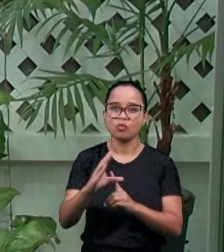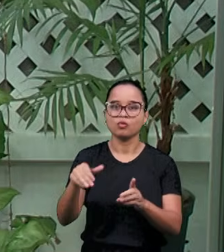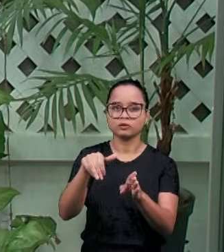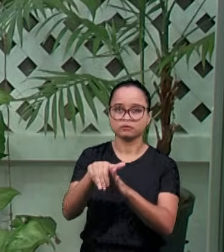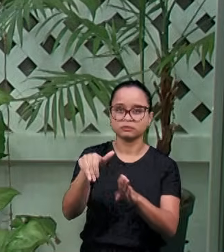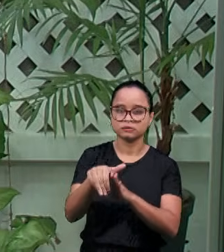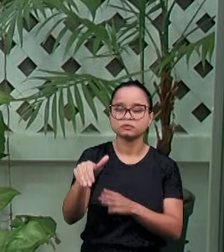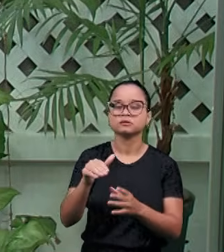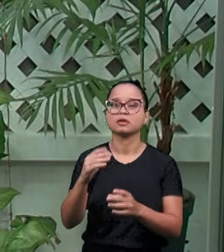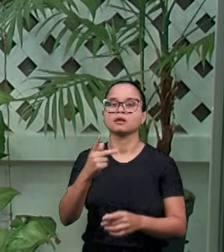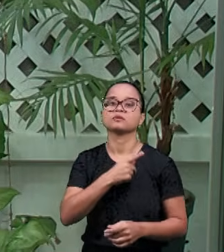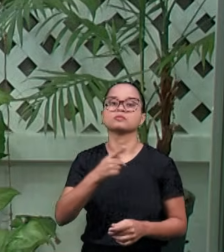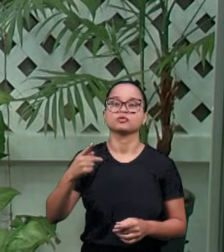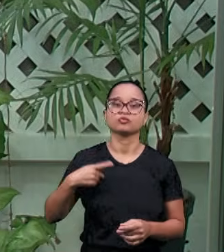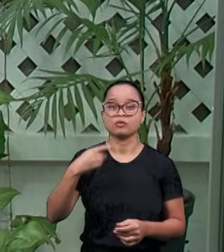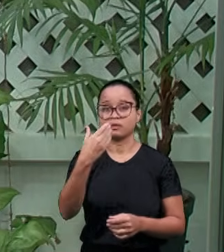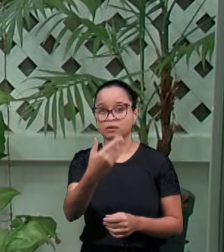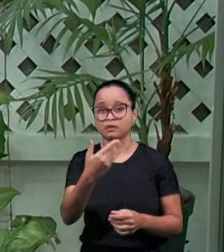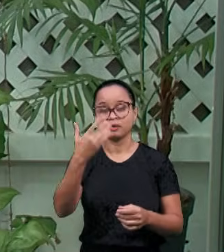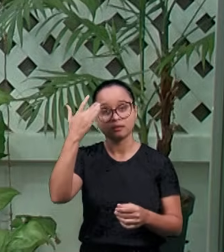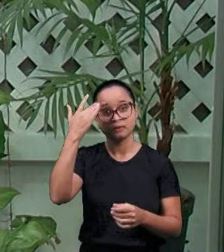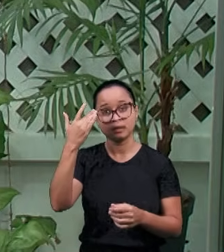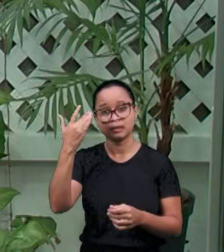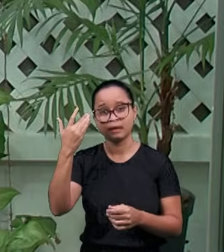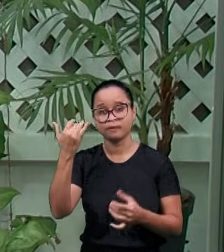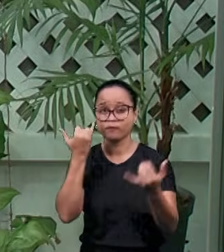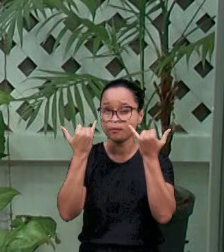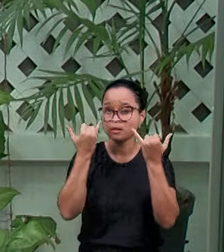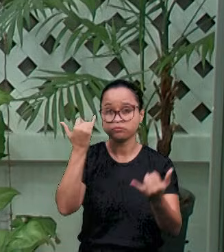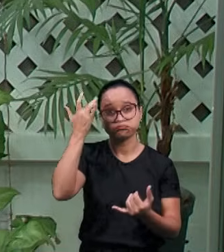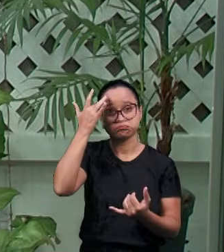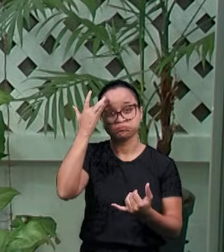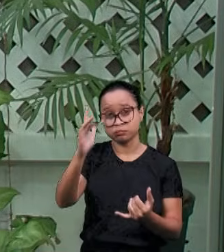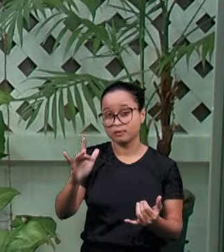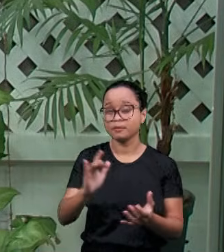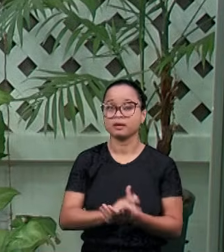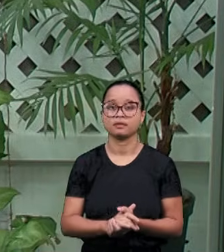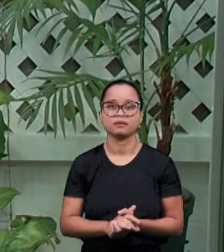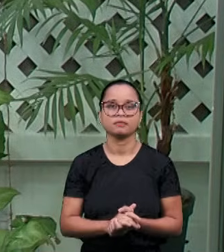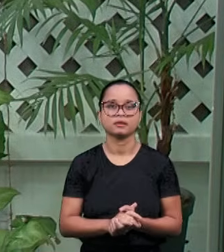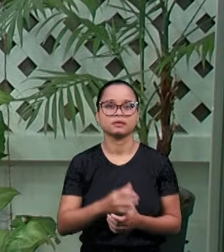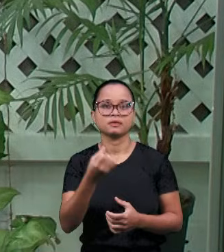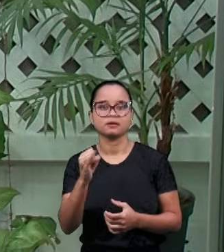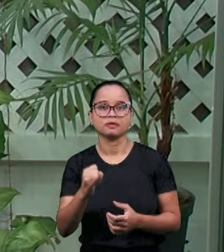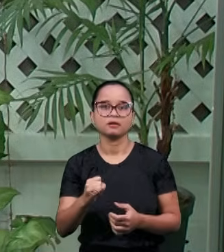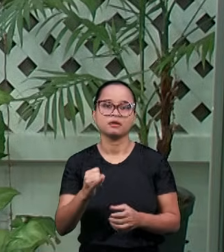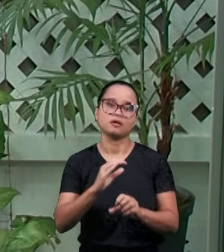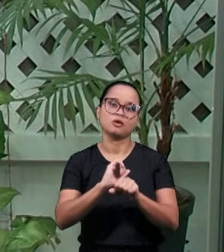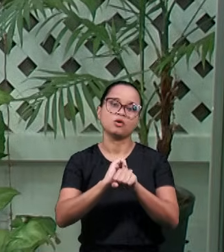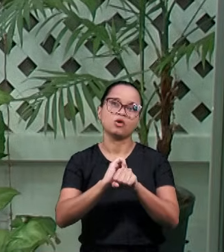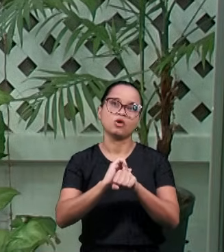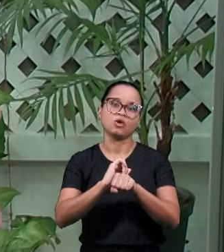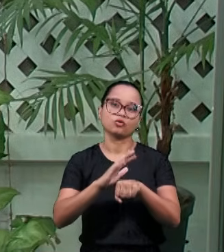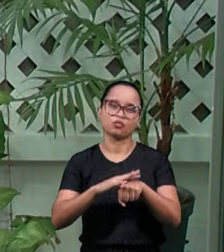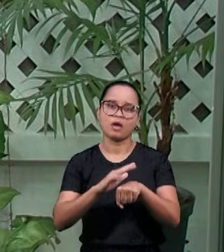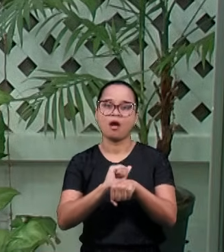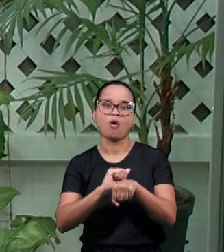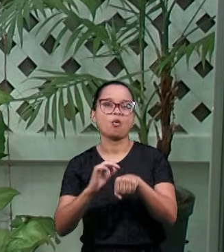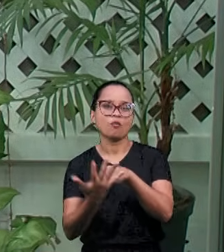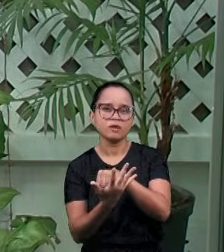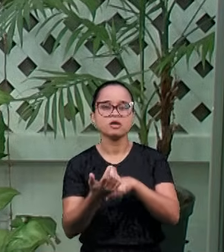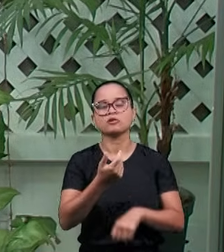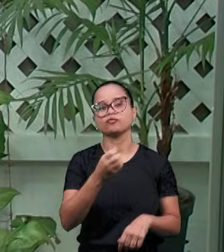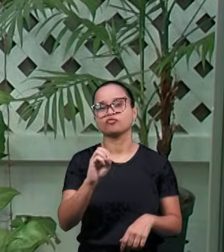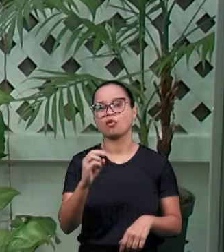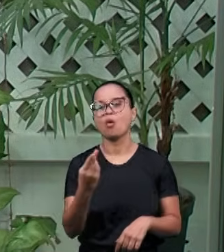du pasteur. Et nous ne savons pas si c'était le COVID ou notre mal, nous ne